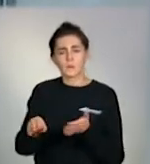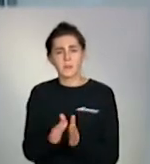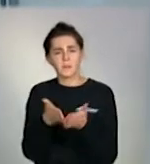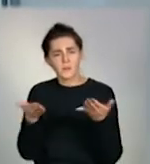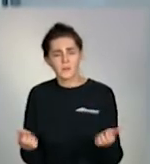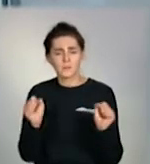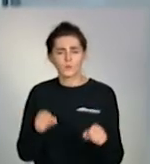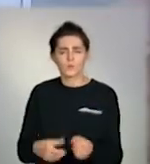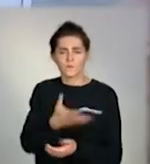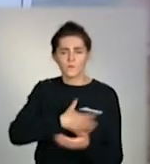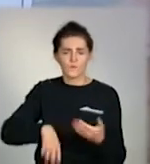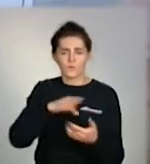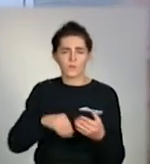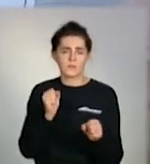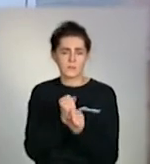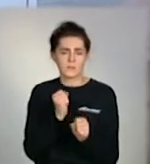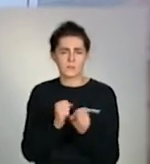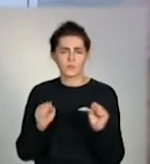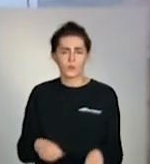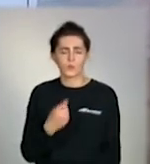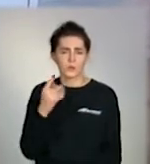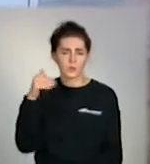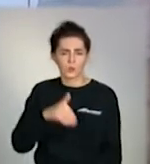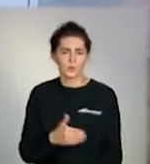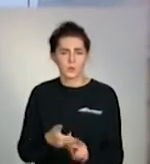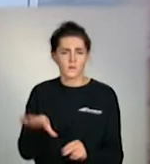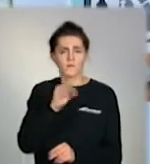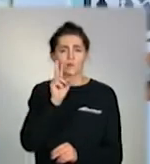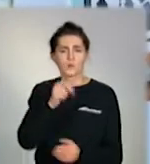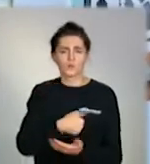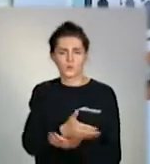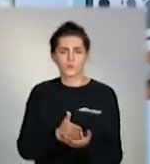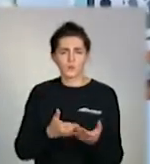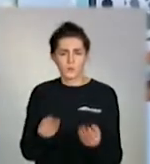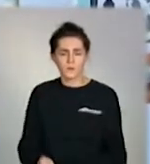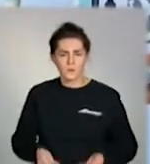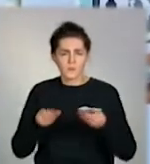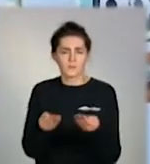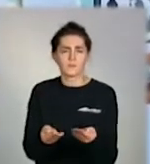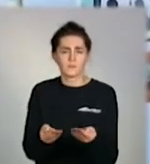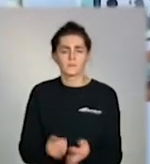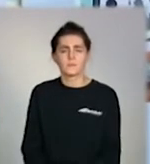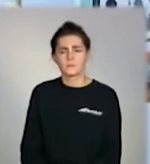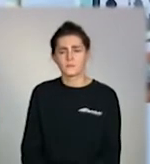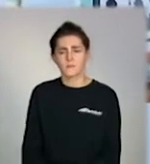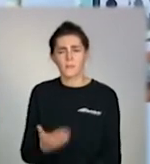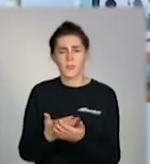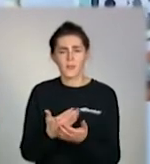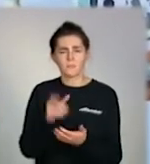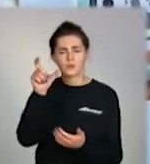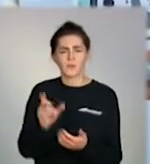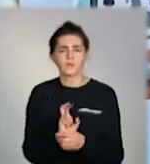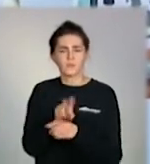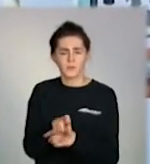Зробити можна все це за ту саму 1000, підказують надавачі послуг. Чоловік прийшов, заказав услугу, ну, условно говоря, у